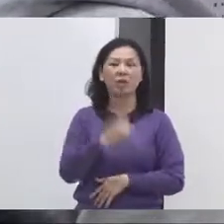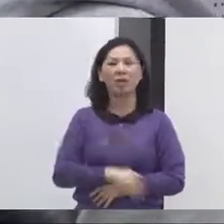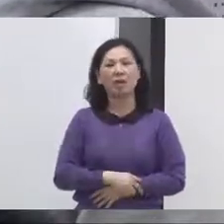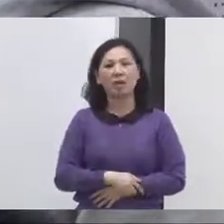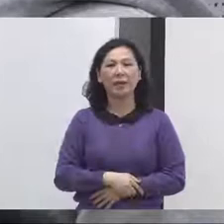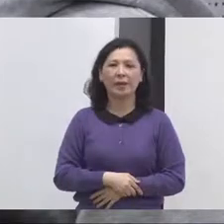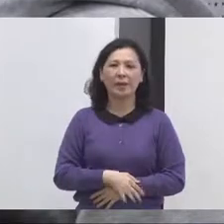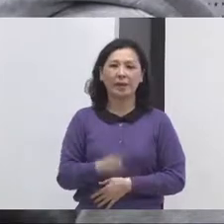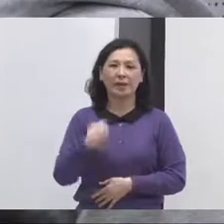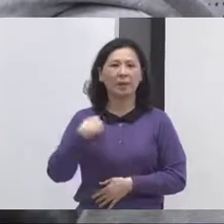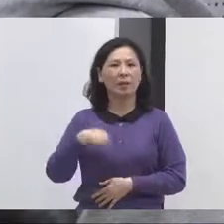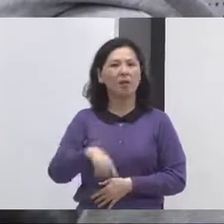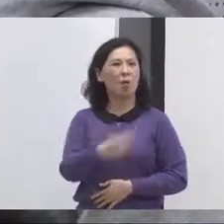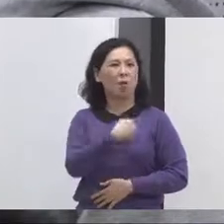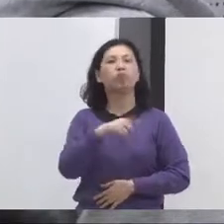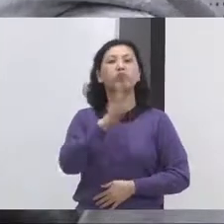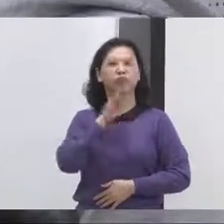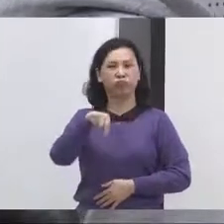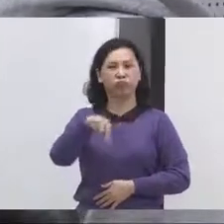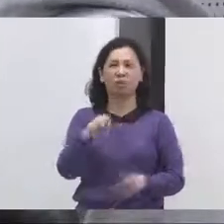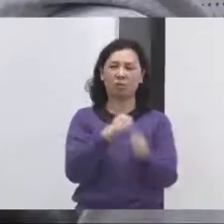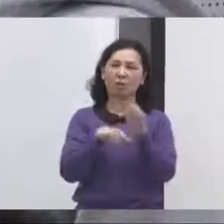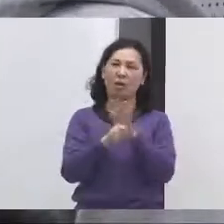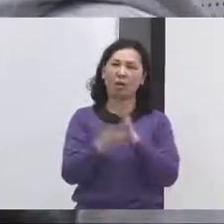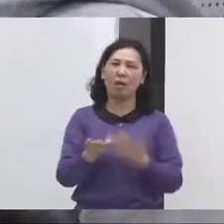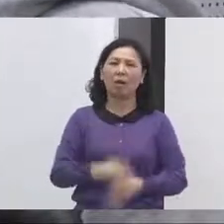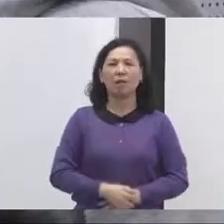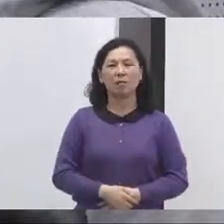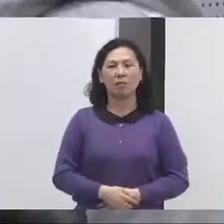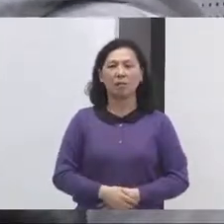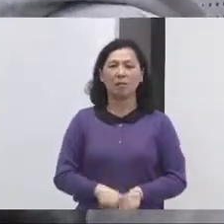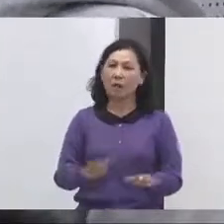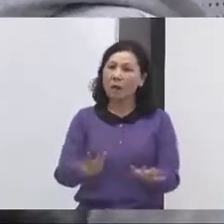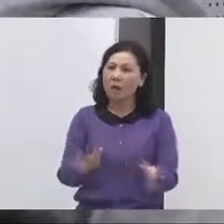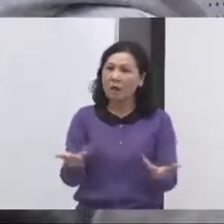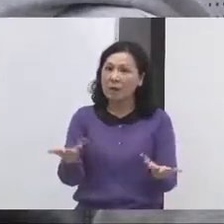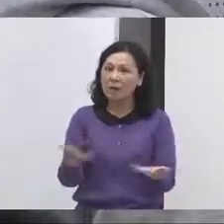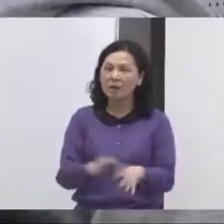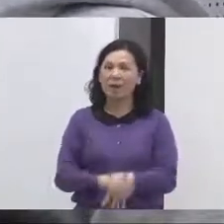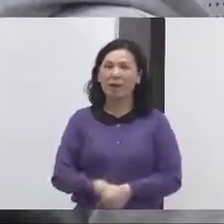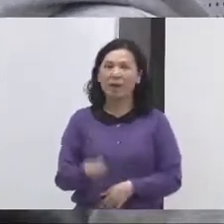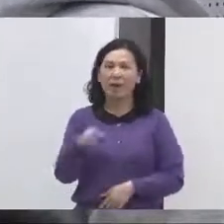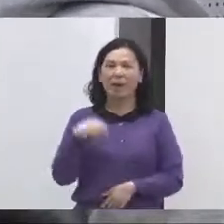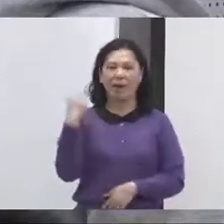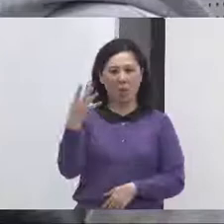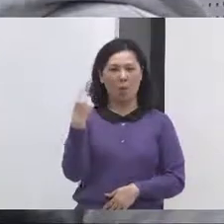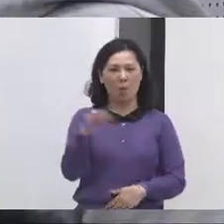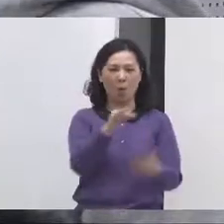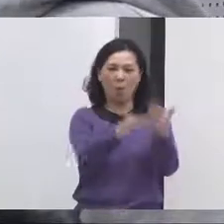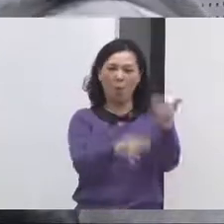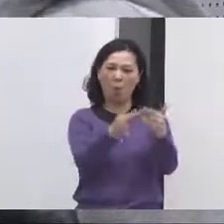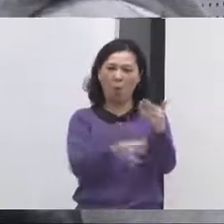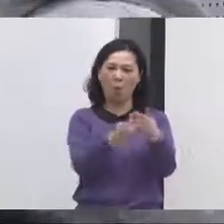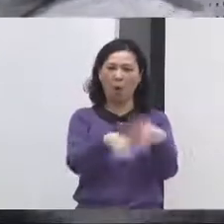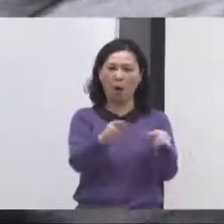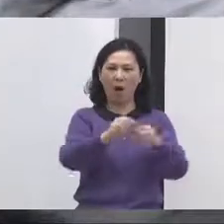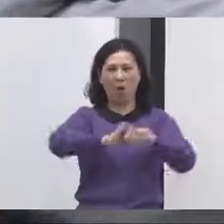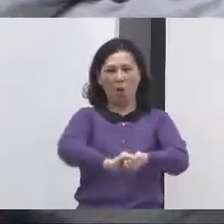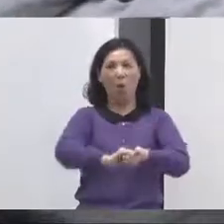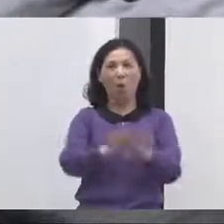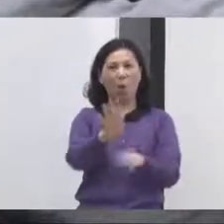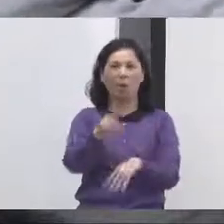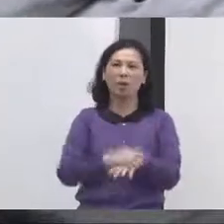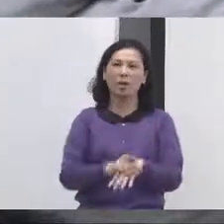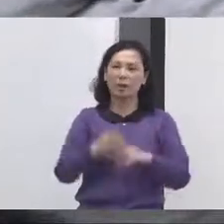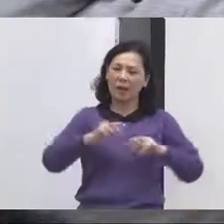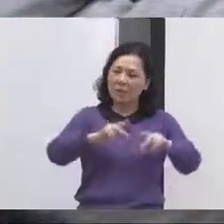可以自称，然后现在是就是 patch 很多新的规则，但是又一直在讨论。我觉得这个过程